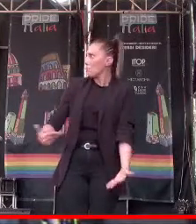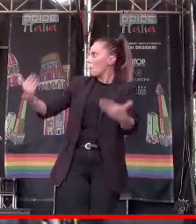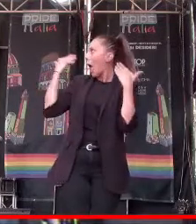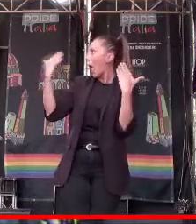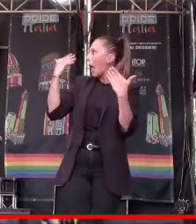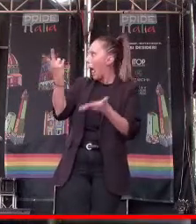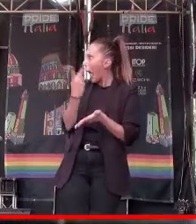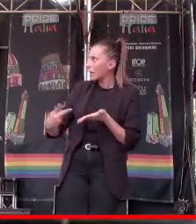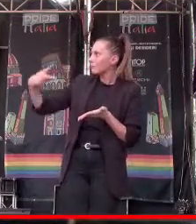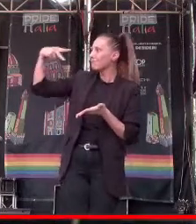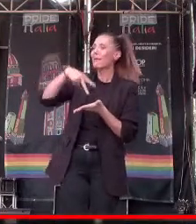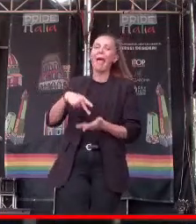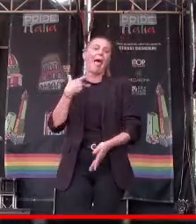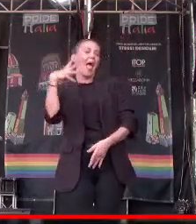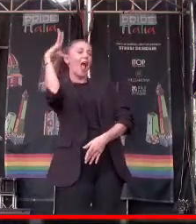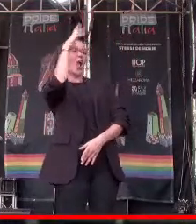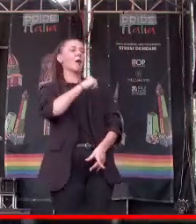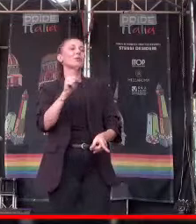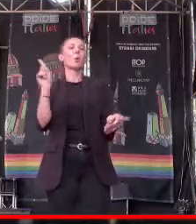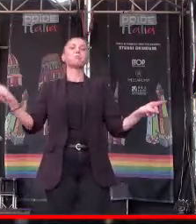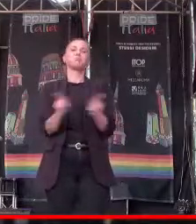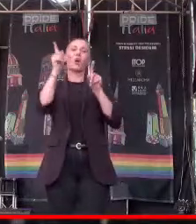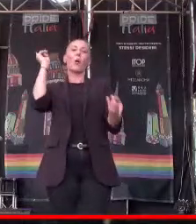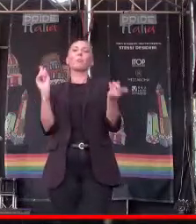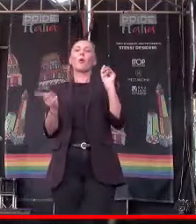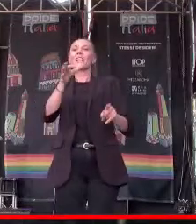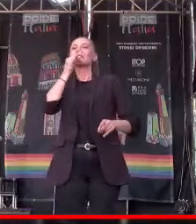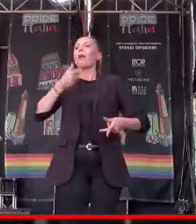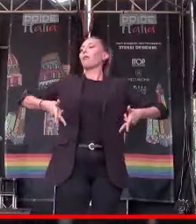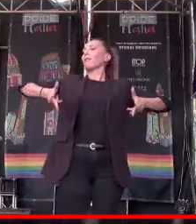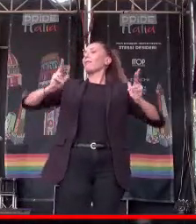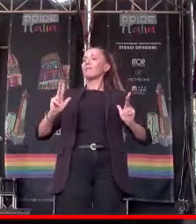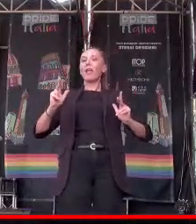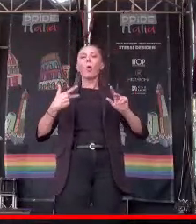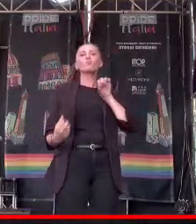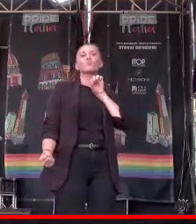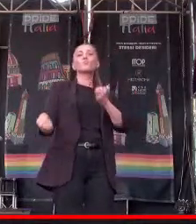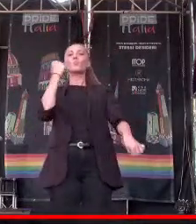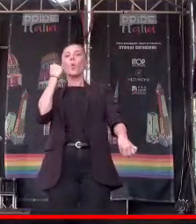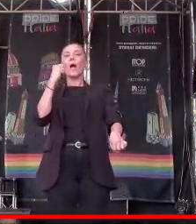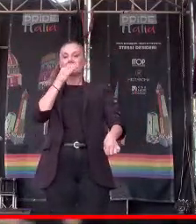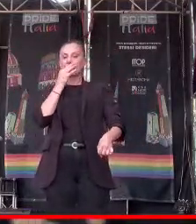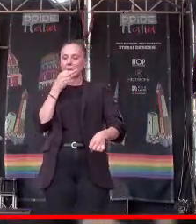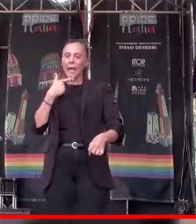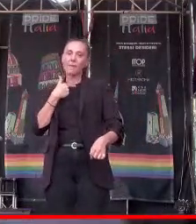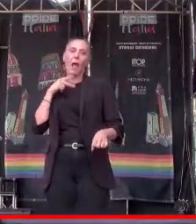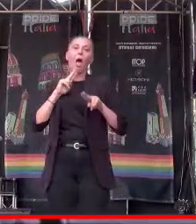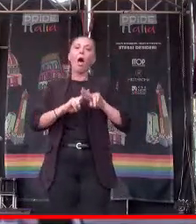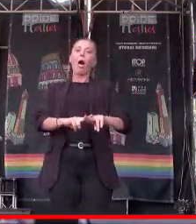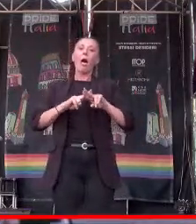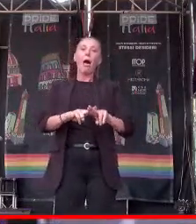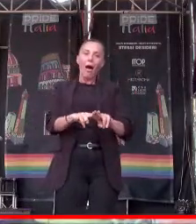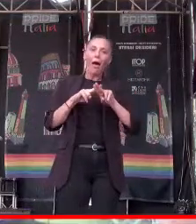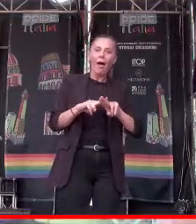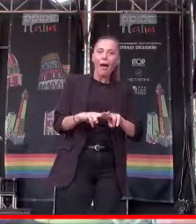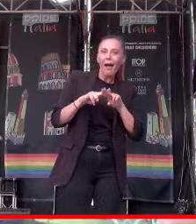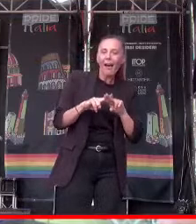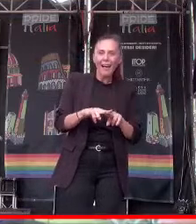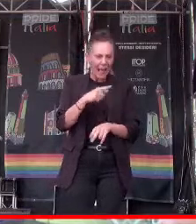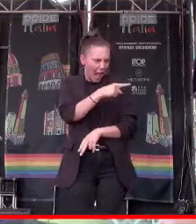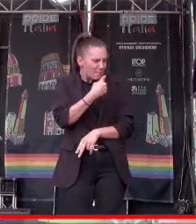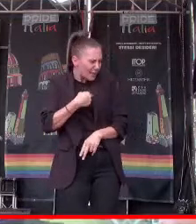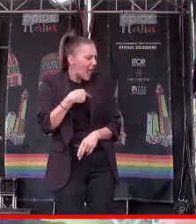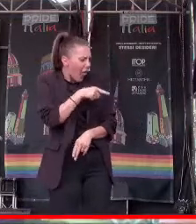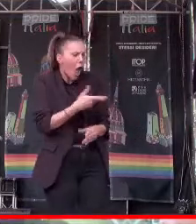ho capito, la famo come tutti i politici. Una volta che avete preso la poltrona non avanzate più. Bravo, ho capito. Ma magari potremmo allora lasciare, che dobbiamo fare? Magari. No, mi dica